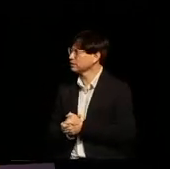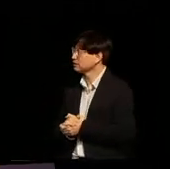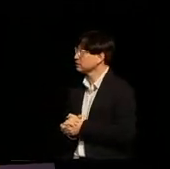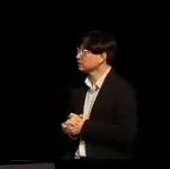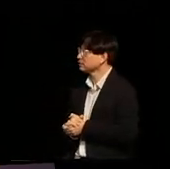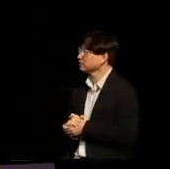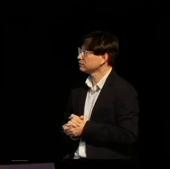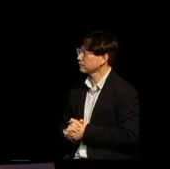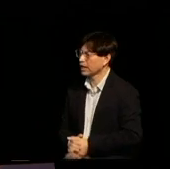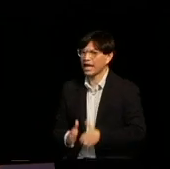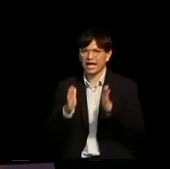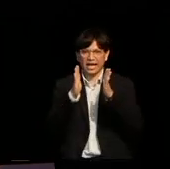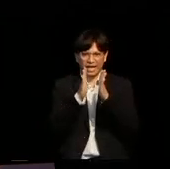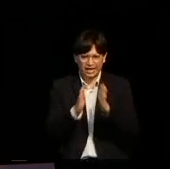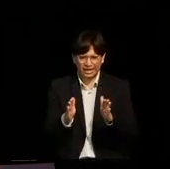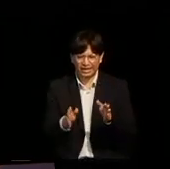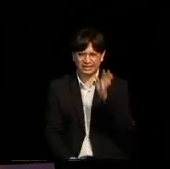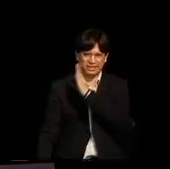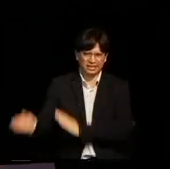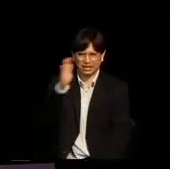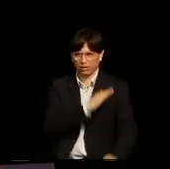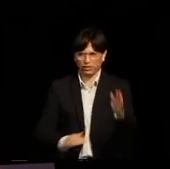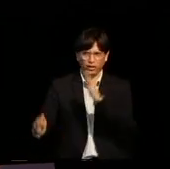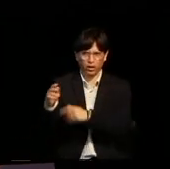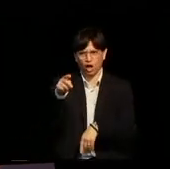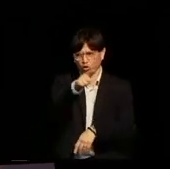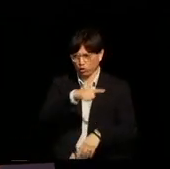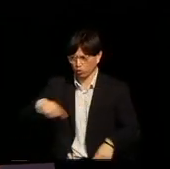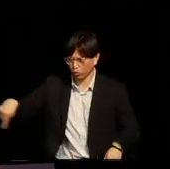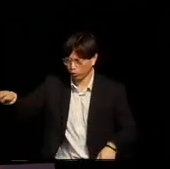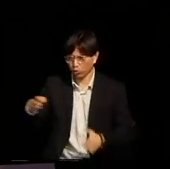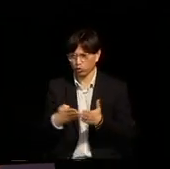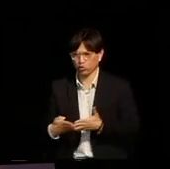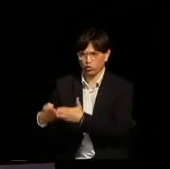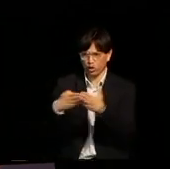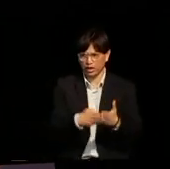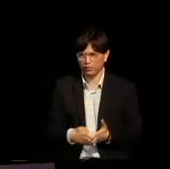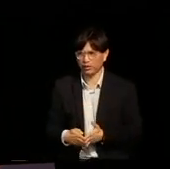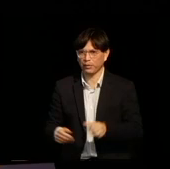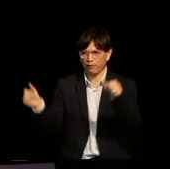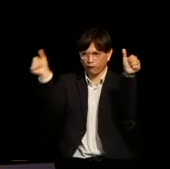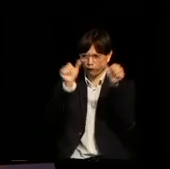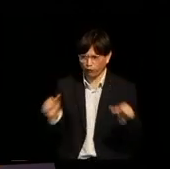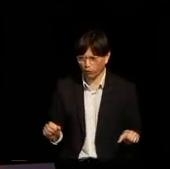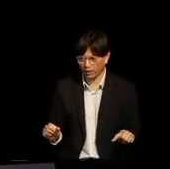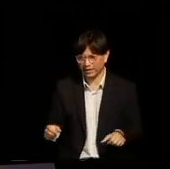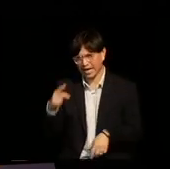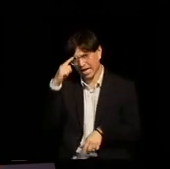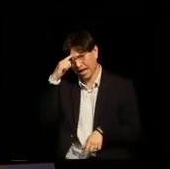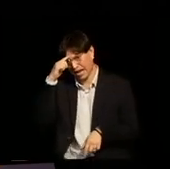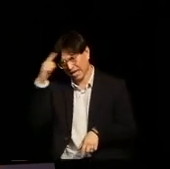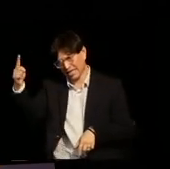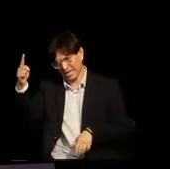su catechesi e disabilità entrambi sono degli strumenti di autoformazione cioè quale sarebbe l'idea che i catechisti di una